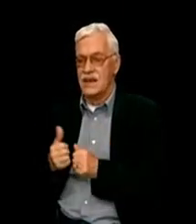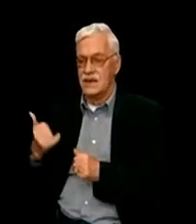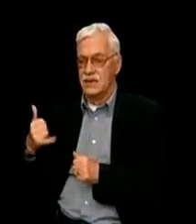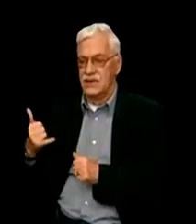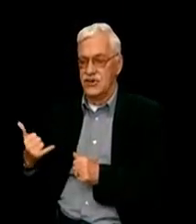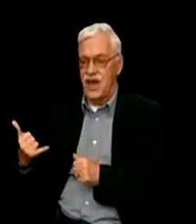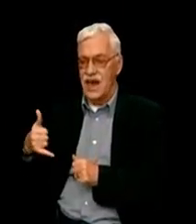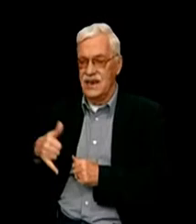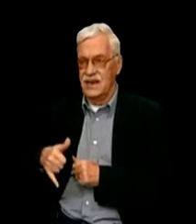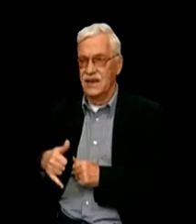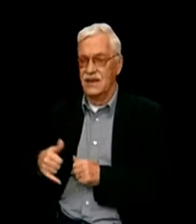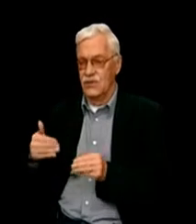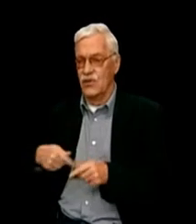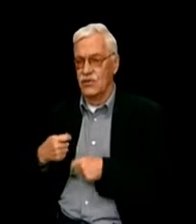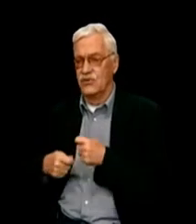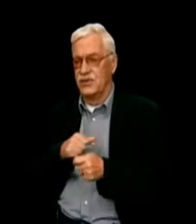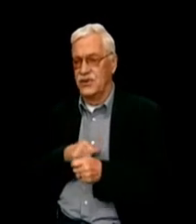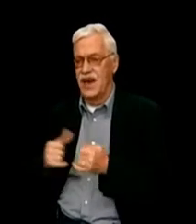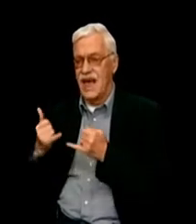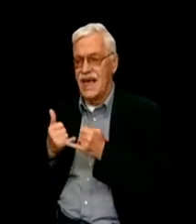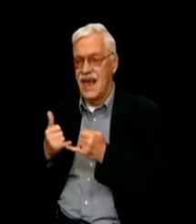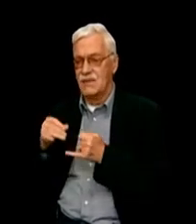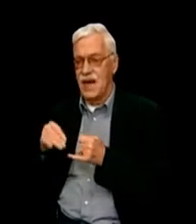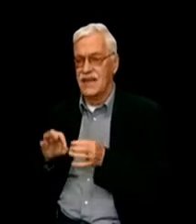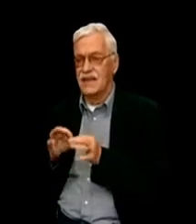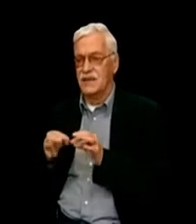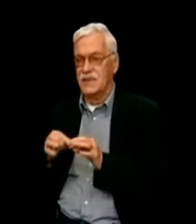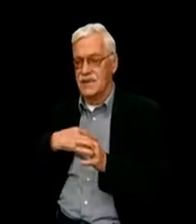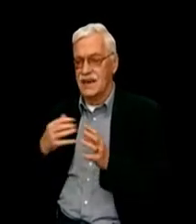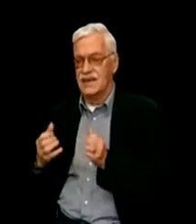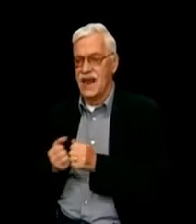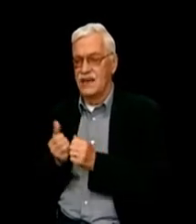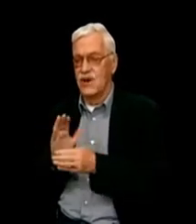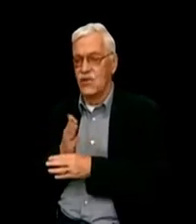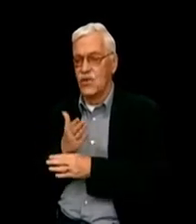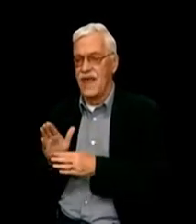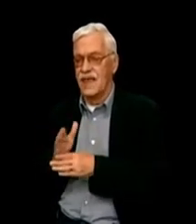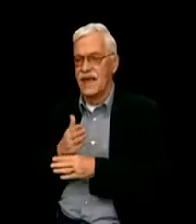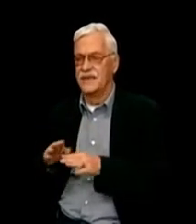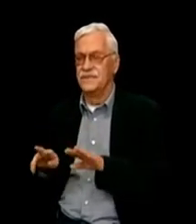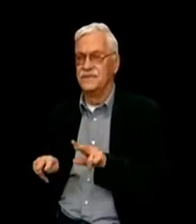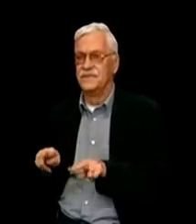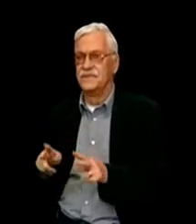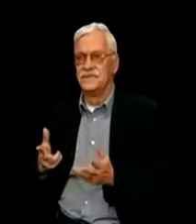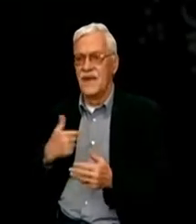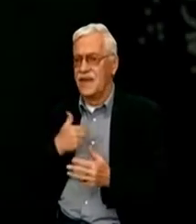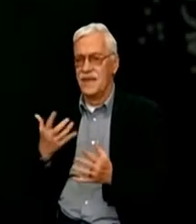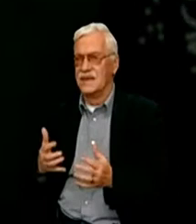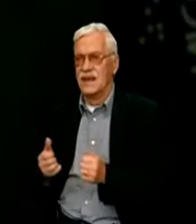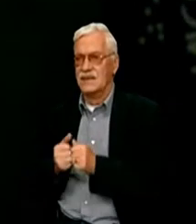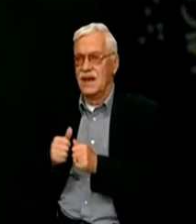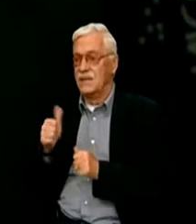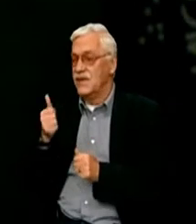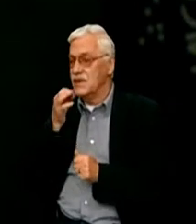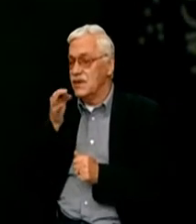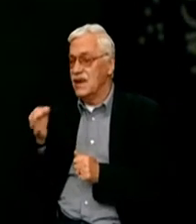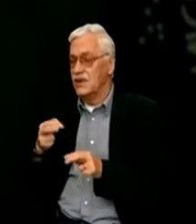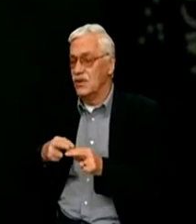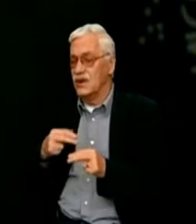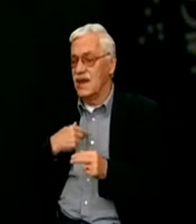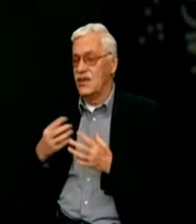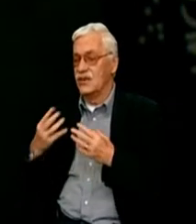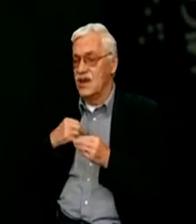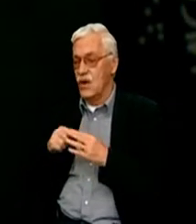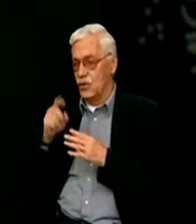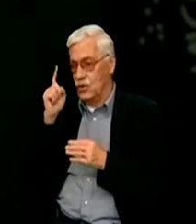Mogłabym sobie w sumie zrobić herbatę, gdybym znalazła kuchenkę, ale kuchenki nie znalazłam. Pierwsze pytanie, które zawsze dostaję od ludzi,